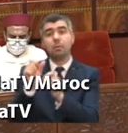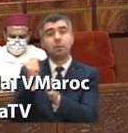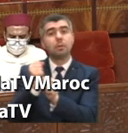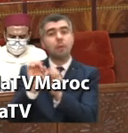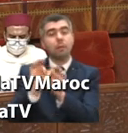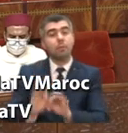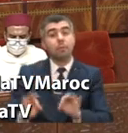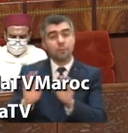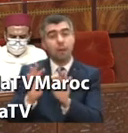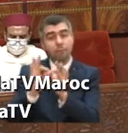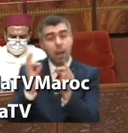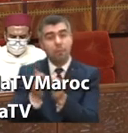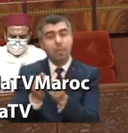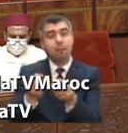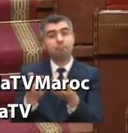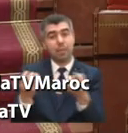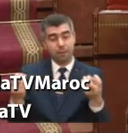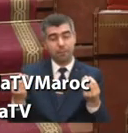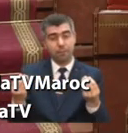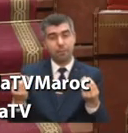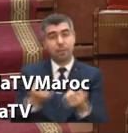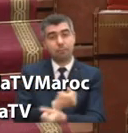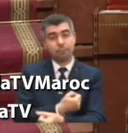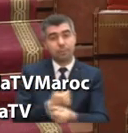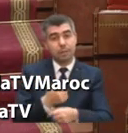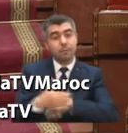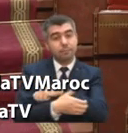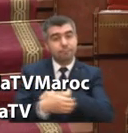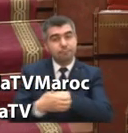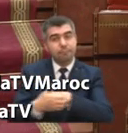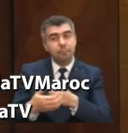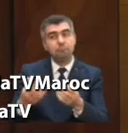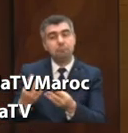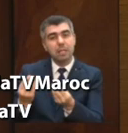مستوى معيشتها. عدد الفقراء يرتفع بحوالي 300,000 فرد. عدد